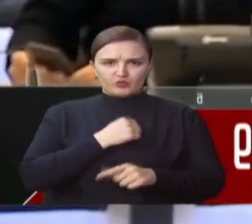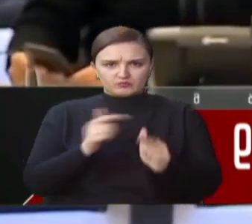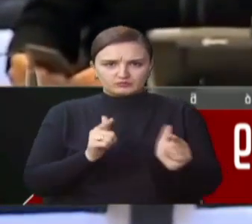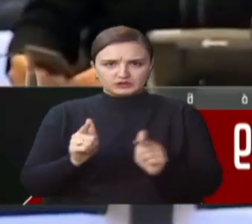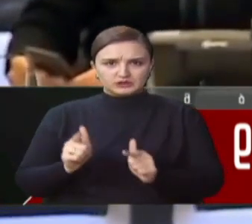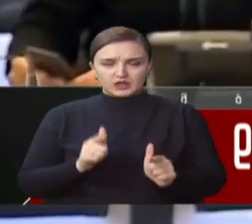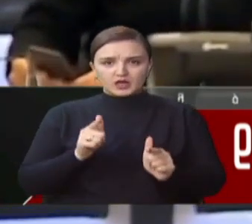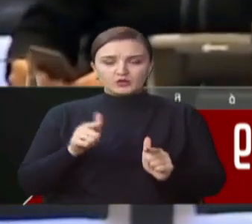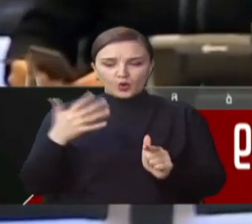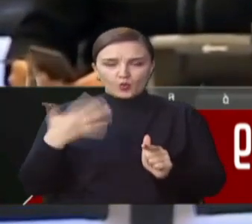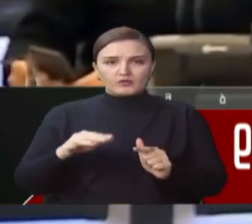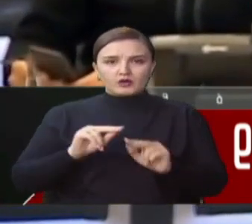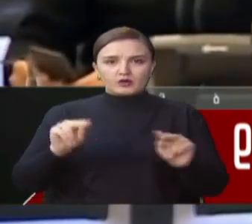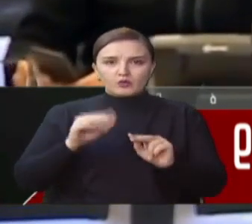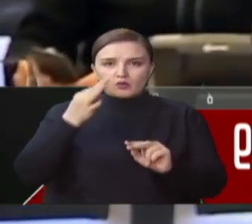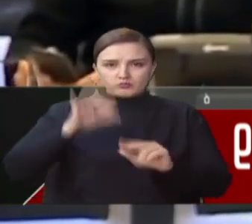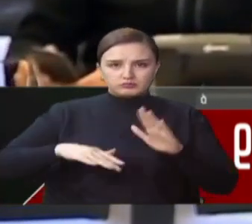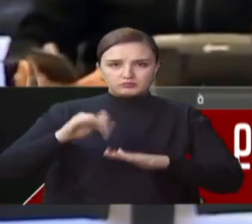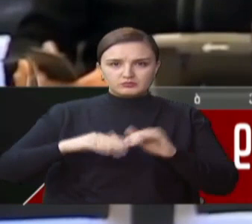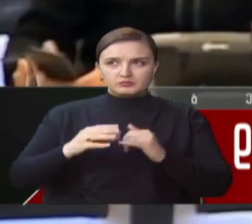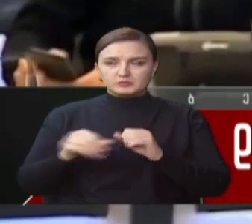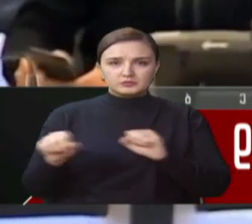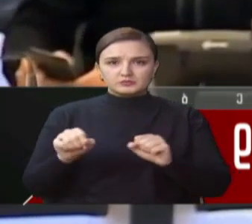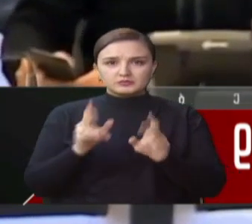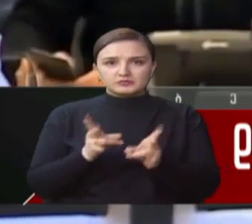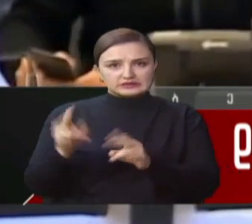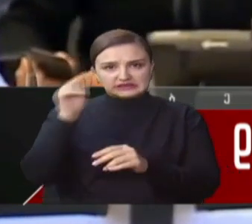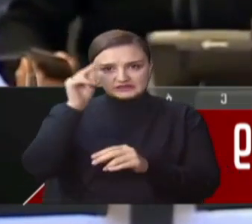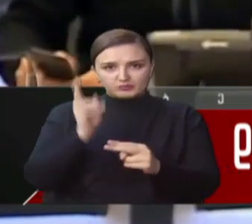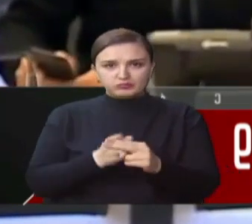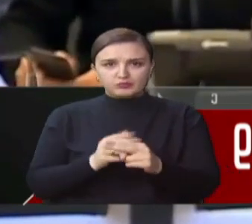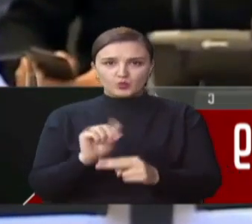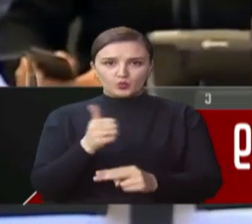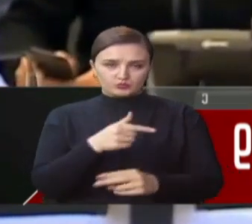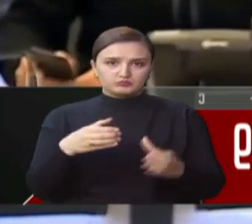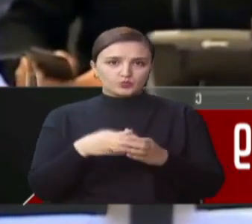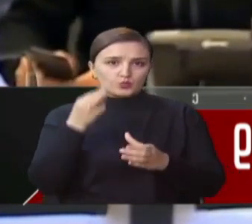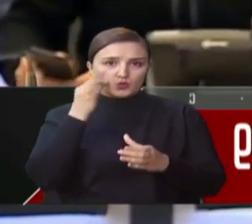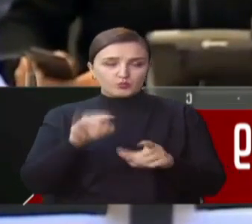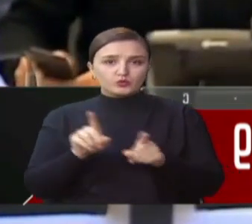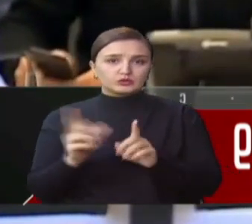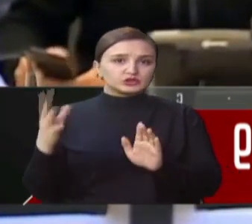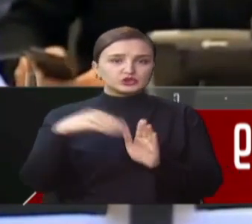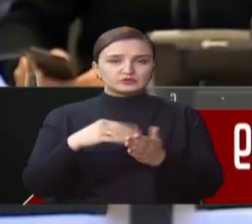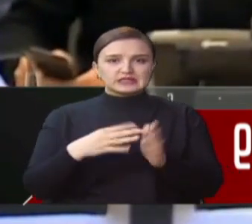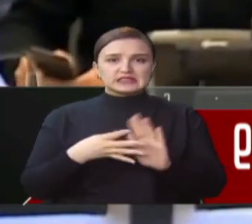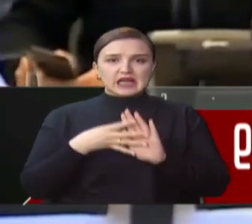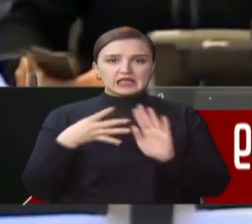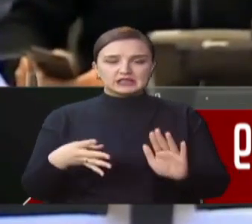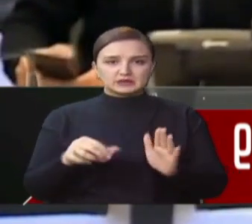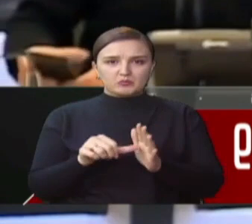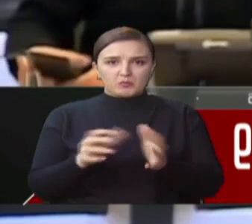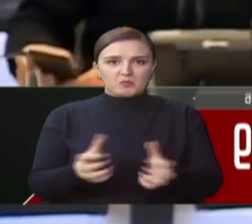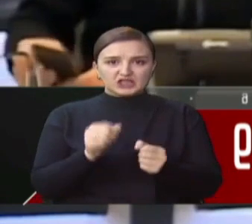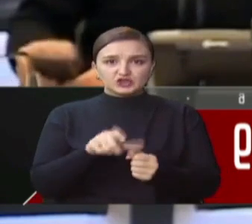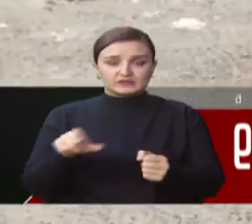რომლებსაც გავლილი აქვთ კატასტროფის შედეგების სალიკვიდაციო სწავლება. Ამჟამად სამაშველო ოპერაციებში ჩართულია 9000-მდე მაშველი